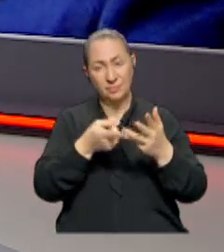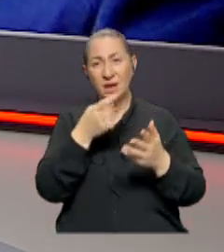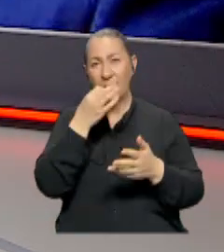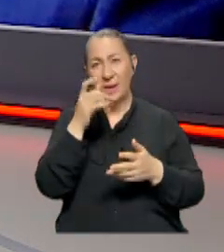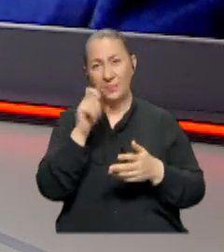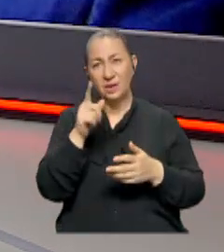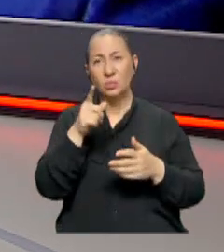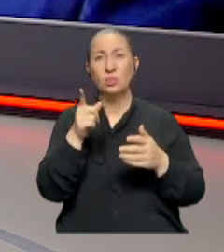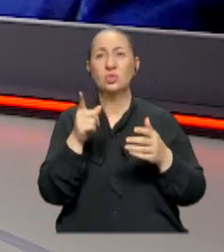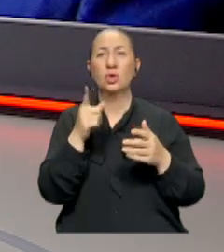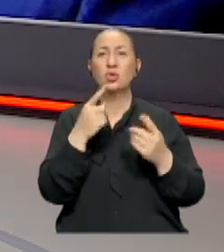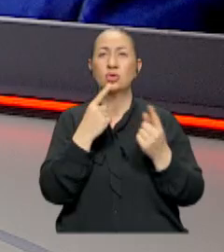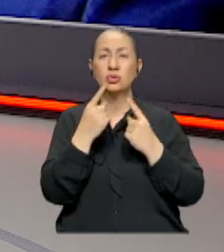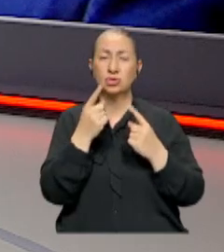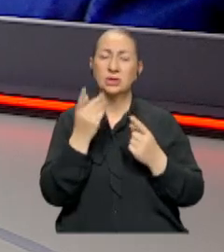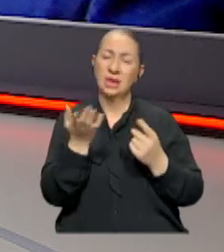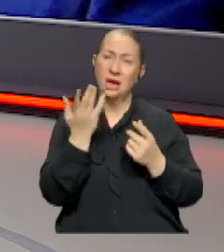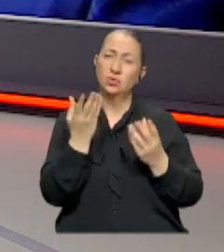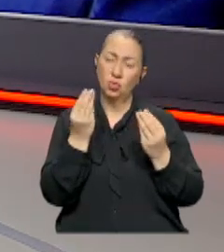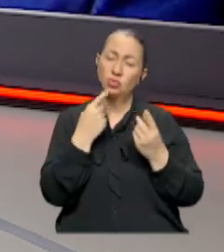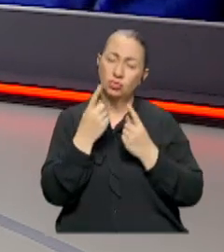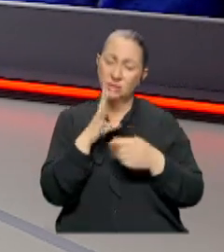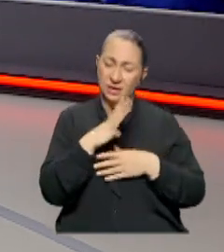yaptık. Bunu da konuşacağız daha üstüne.